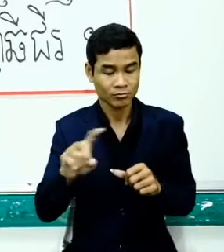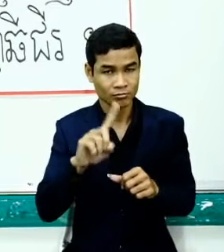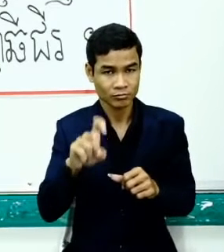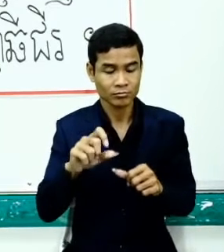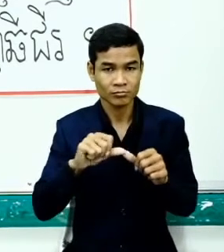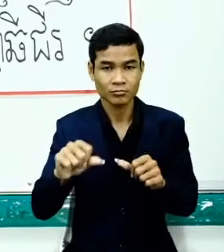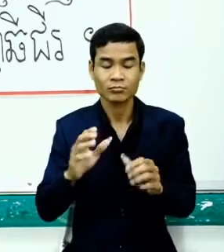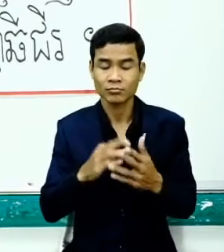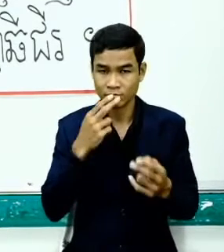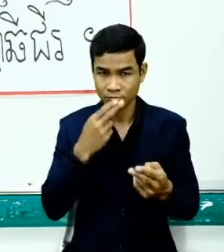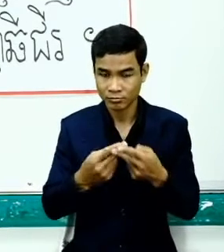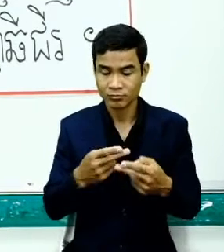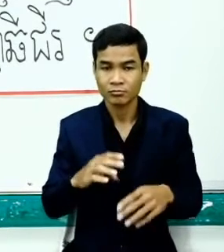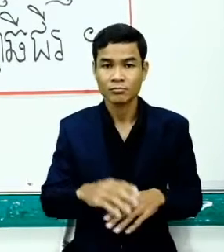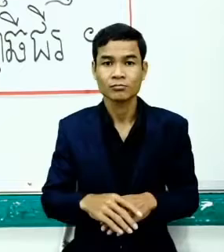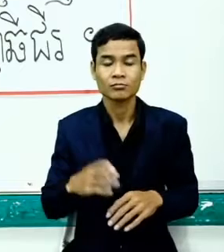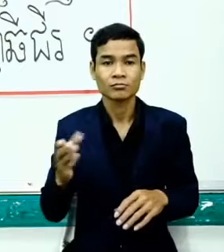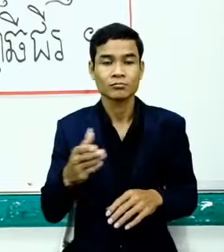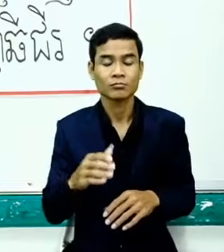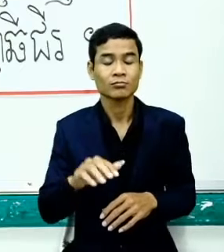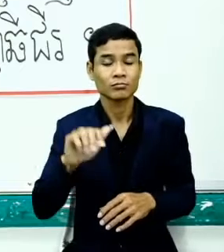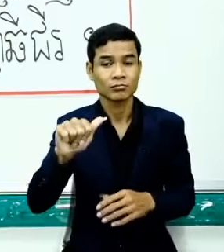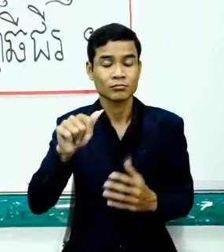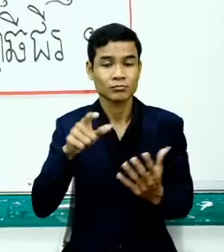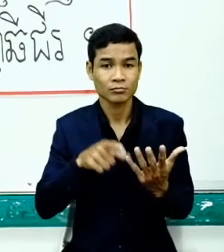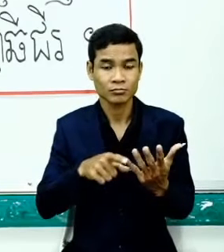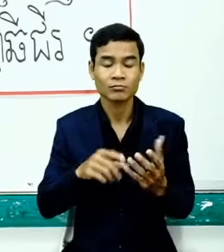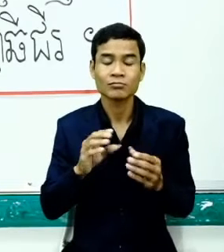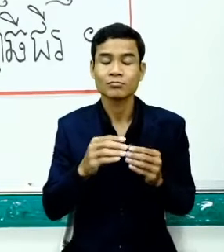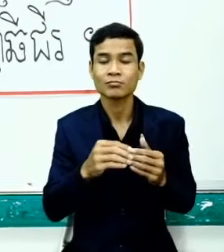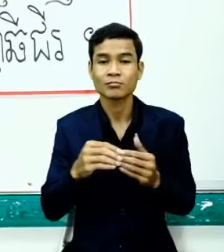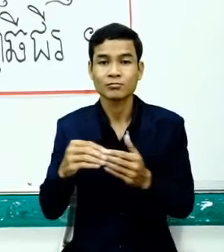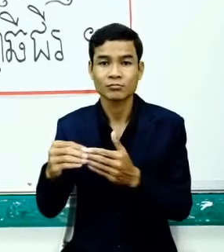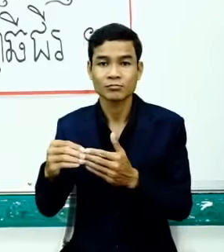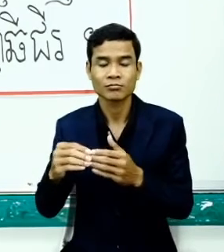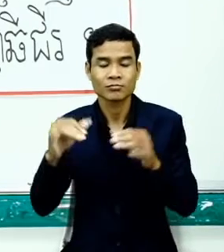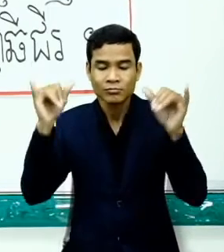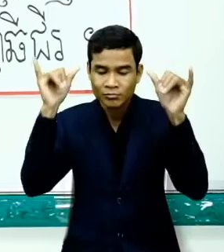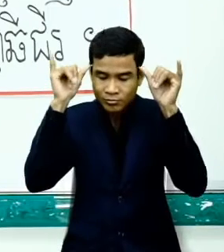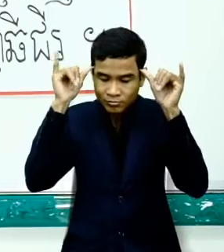យជាមួយអ្នកគ្រូចាតាញាបកូនីទៅណា